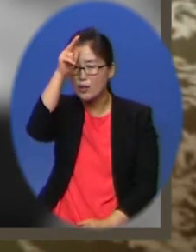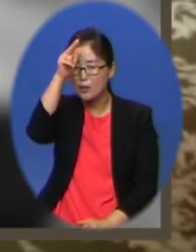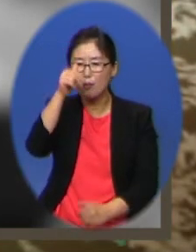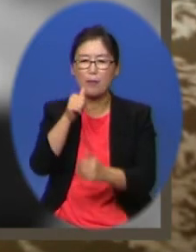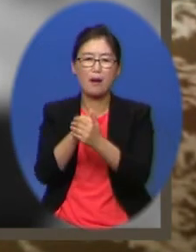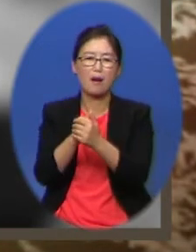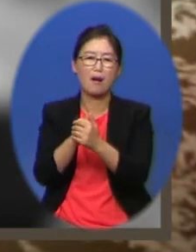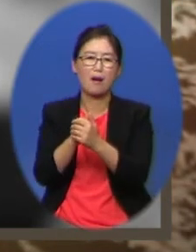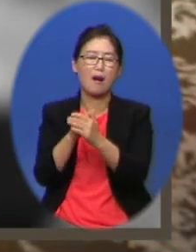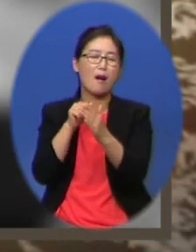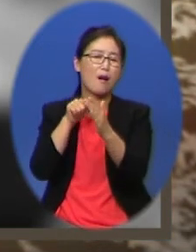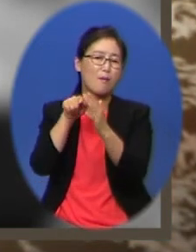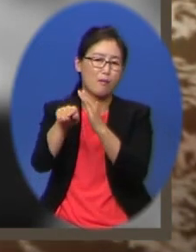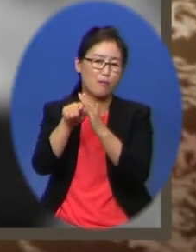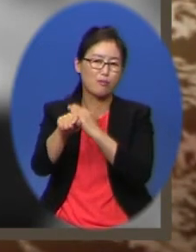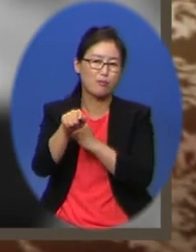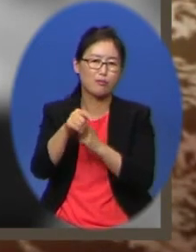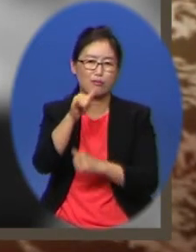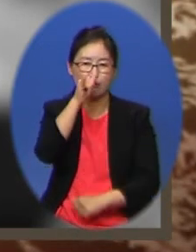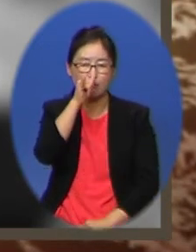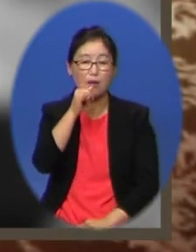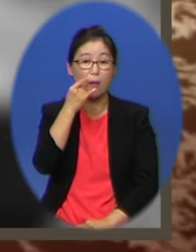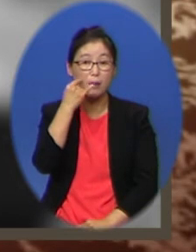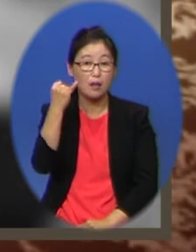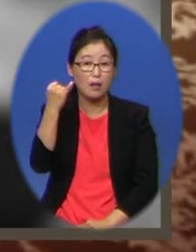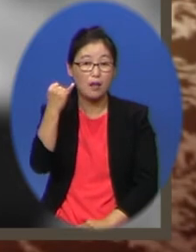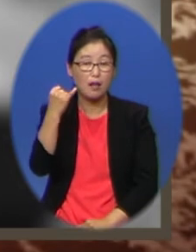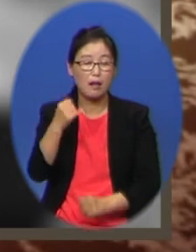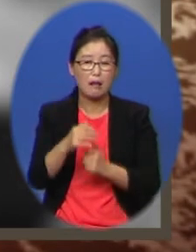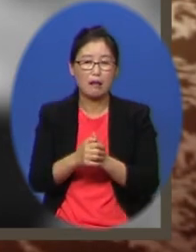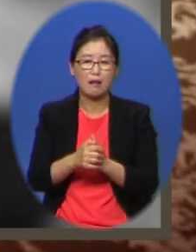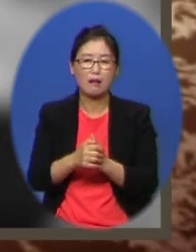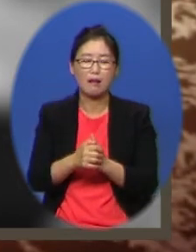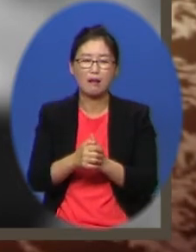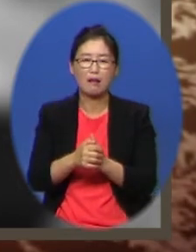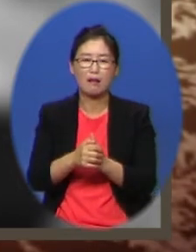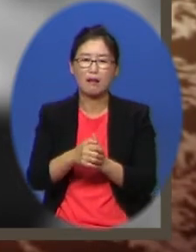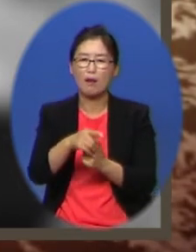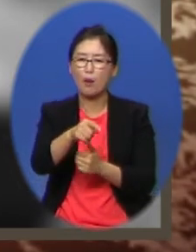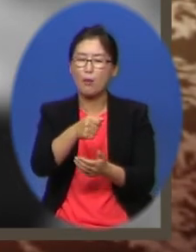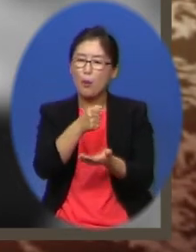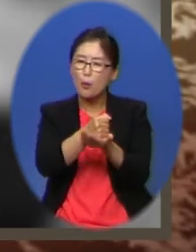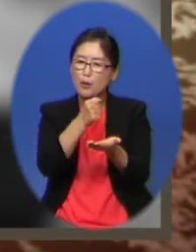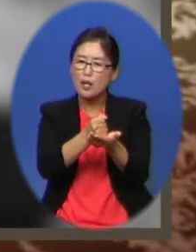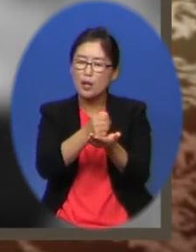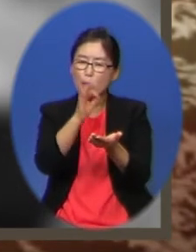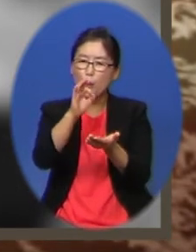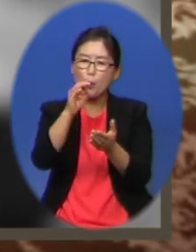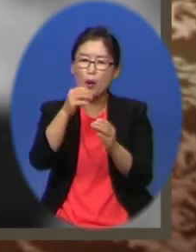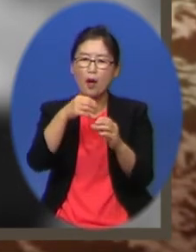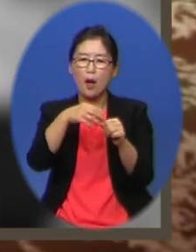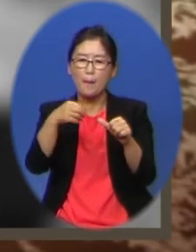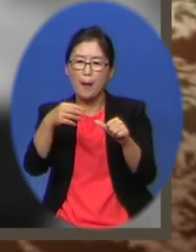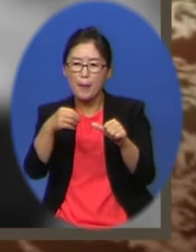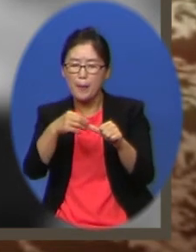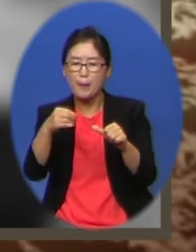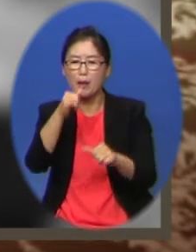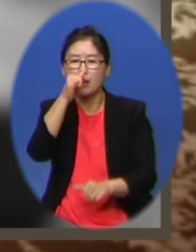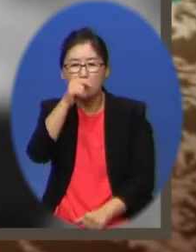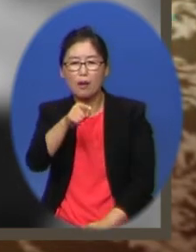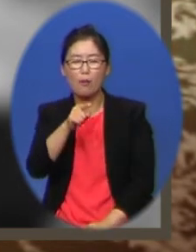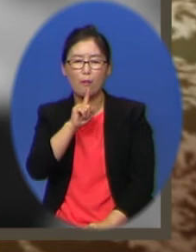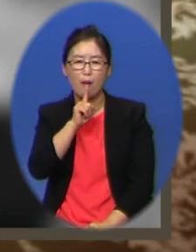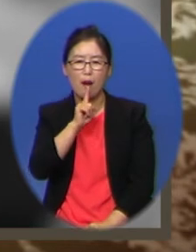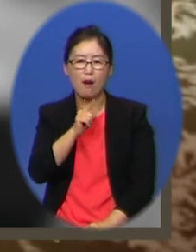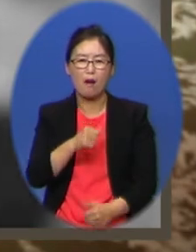말았습니다. 어머니께서 은행을 찾아 자신의 계좌에서 돈이 빠져나간다며 행패를 부리는 바람에 경찰까지